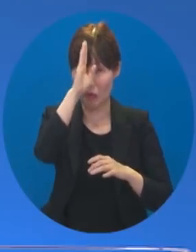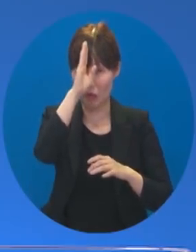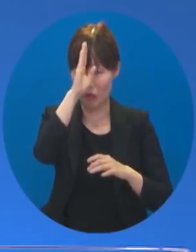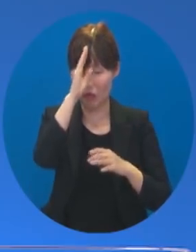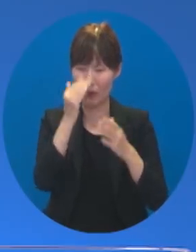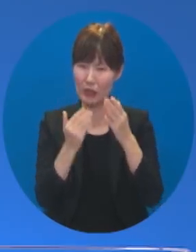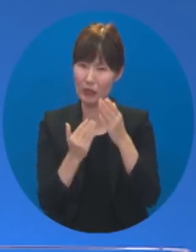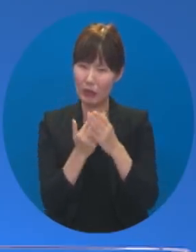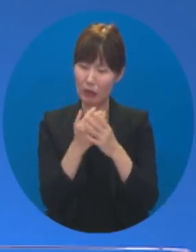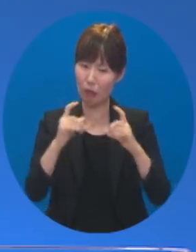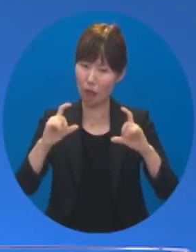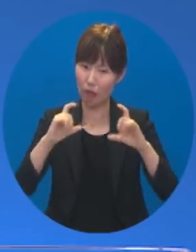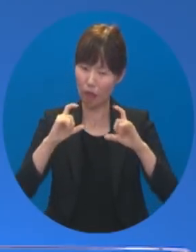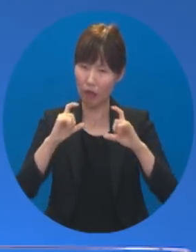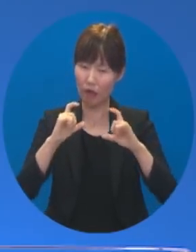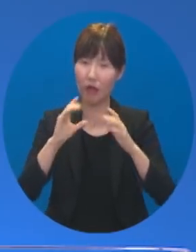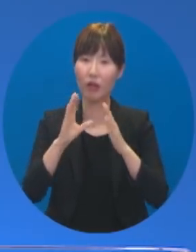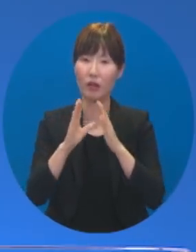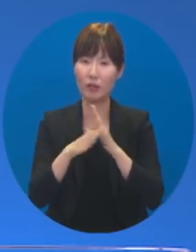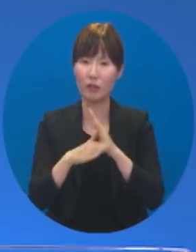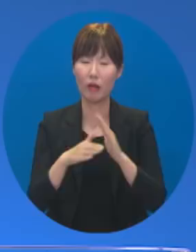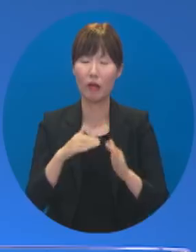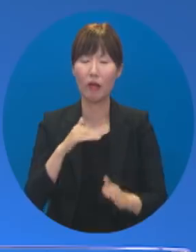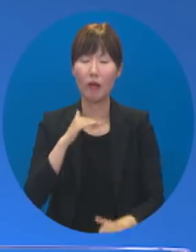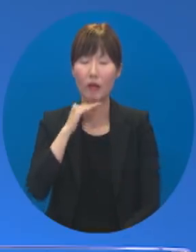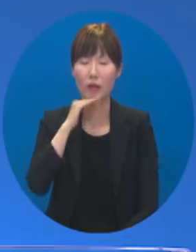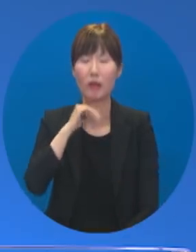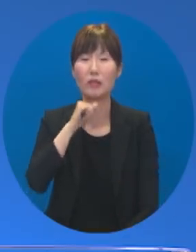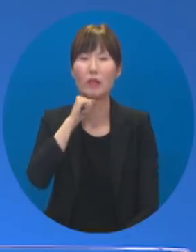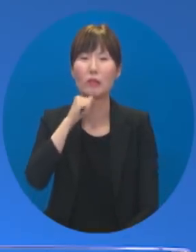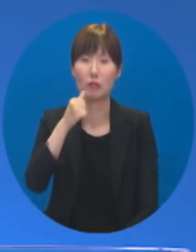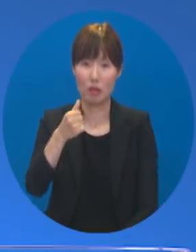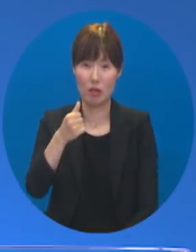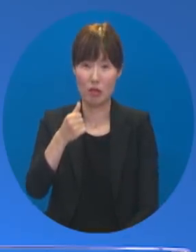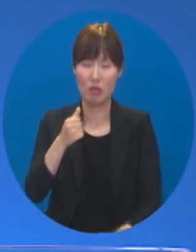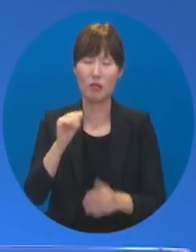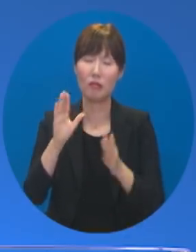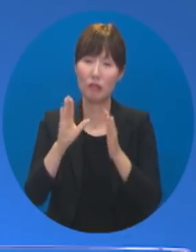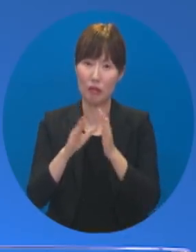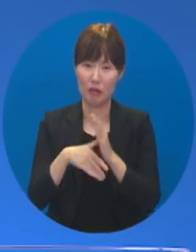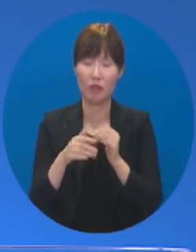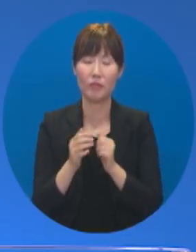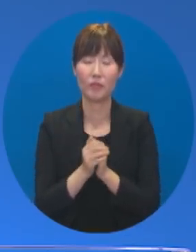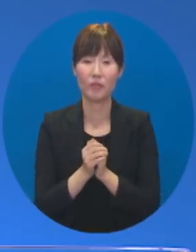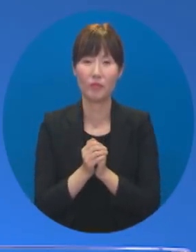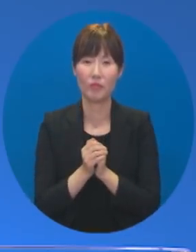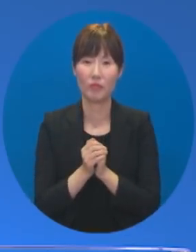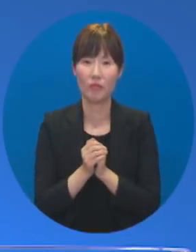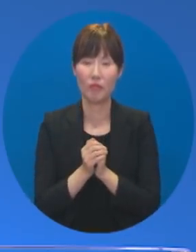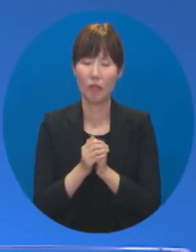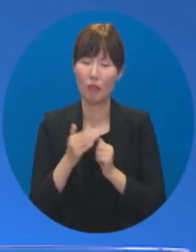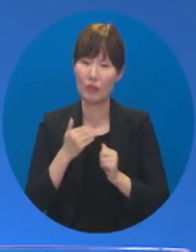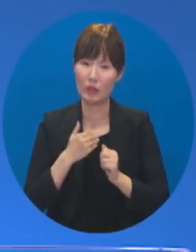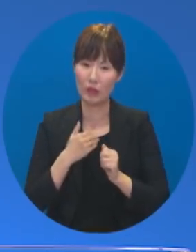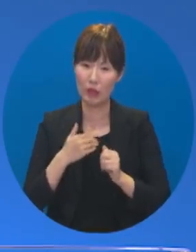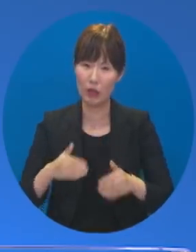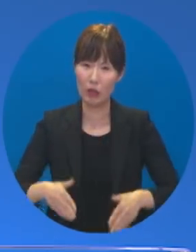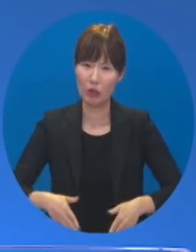그때 저는 춘천에서 사역을 하고 있었고요. 전임 전도사 사역을 하고